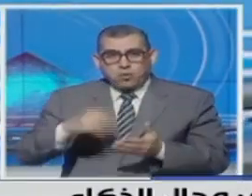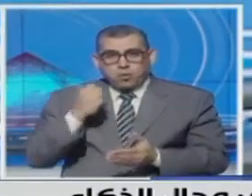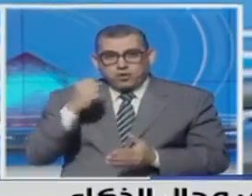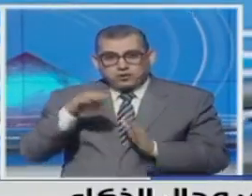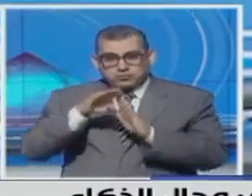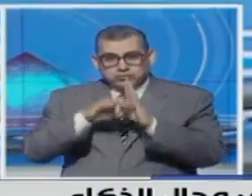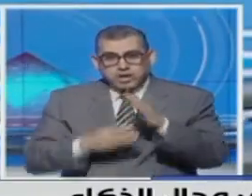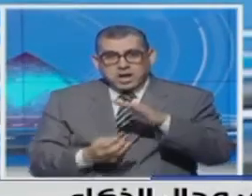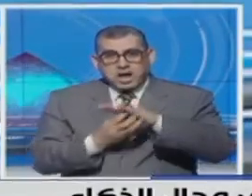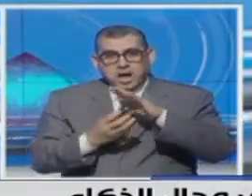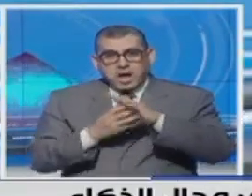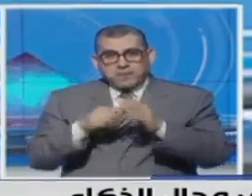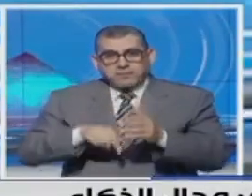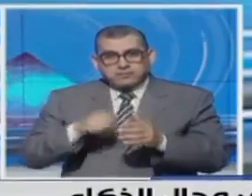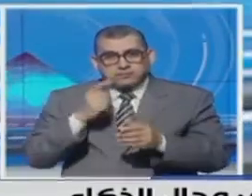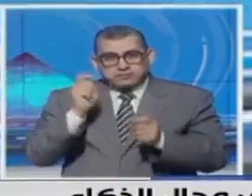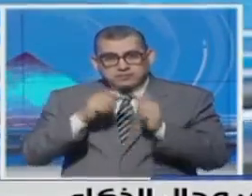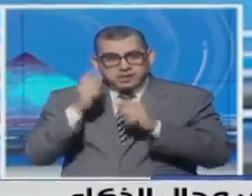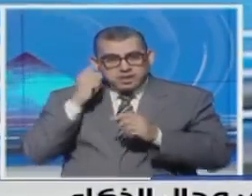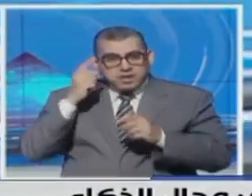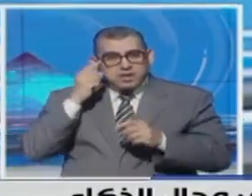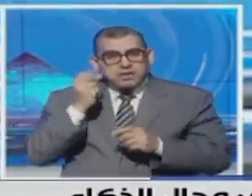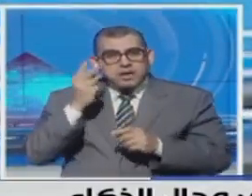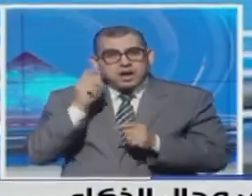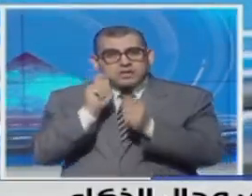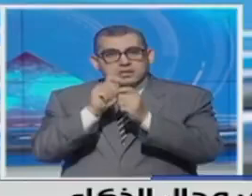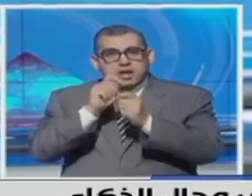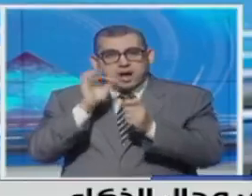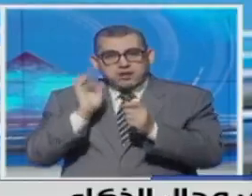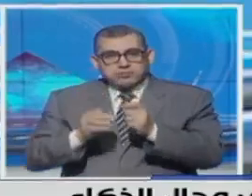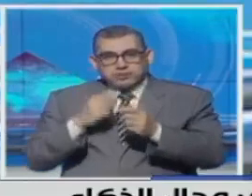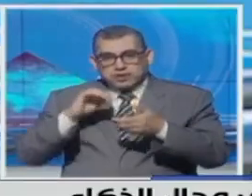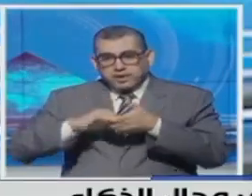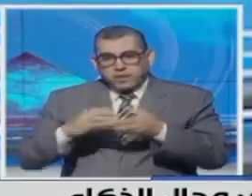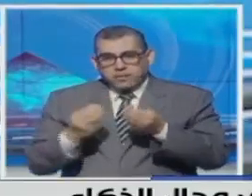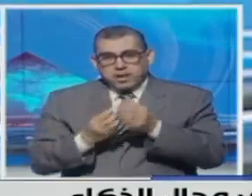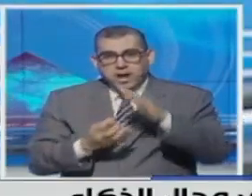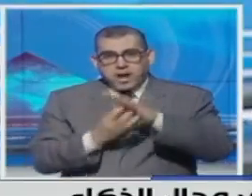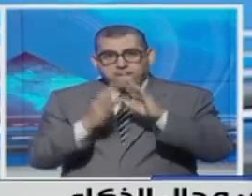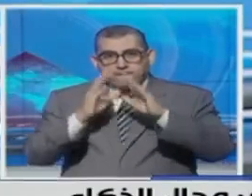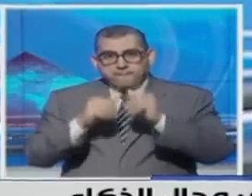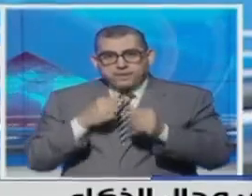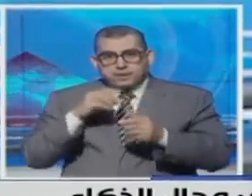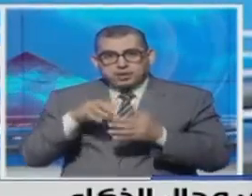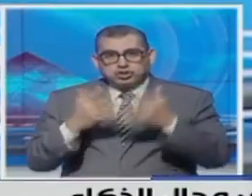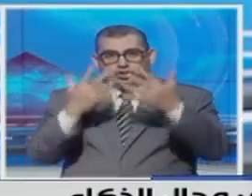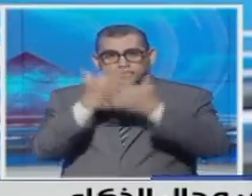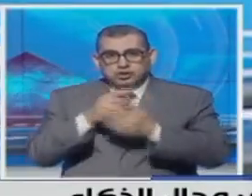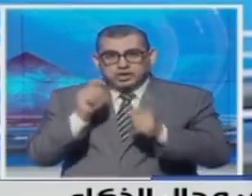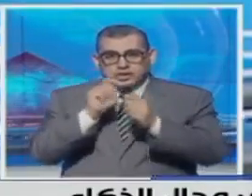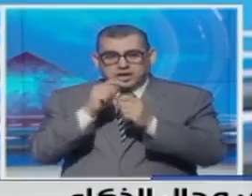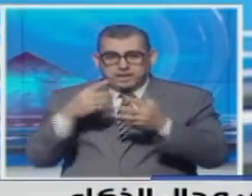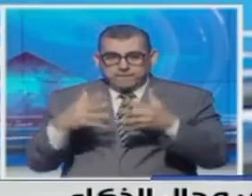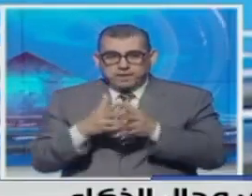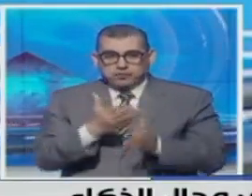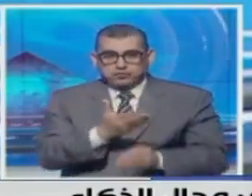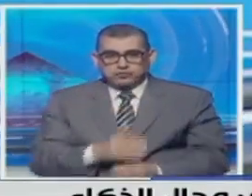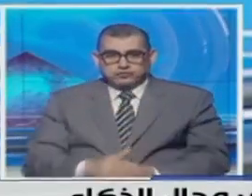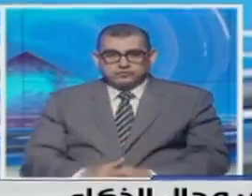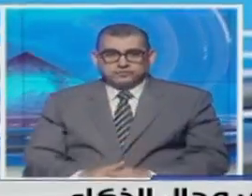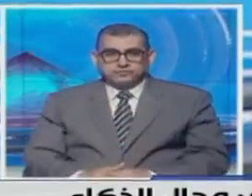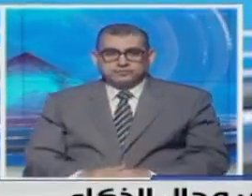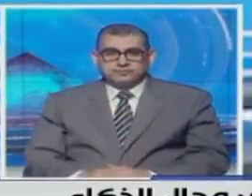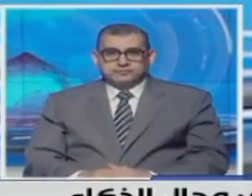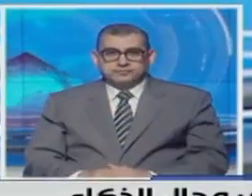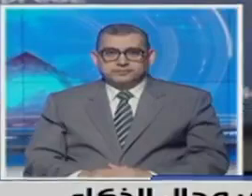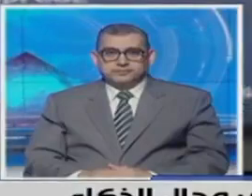قدرات الجامعات في مجال الذكاء الاصطناعي بتعاون مع الجامعات المصرية وإحدى الشركات الصناعية. نتابع.